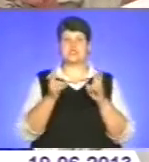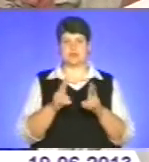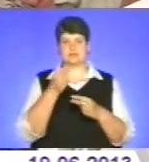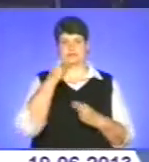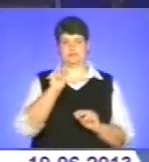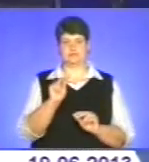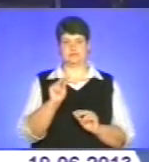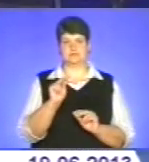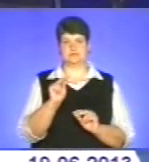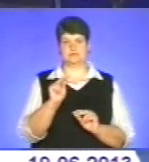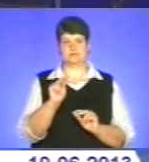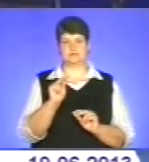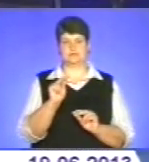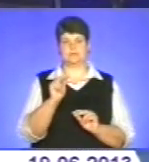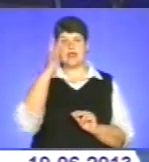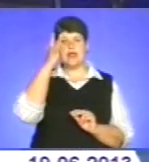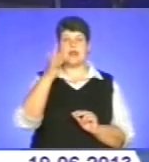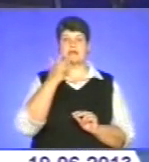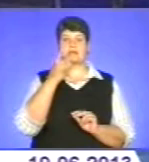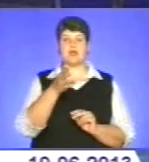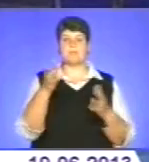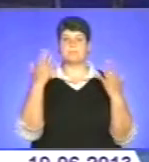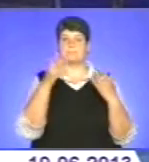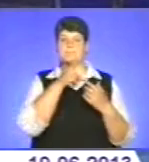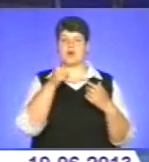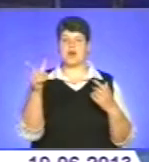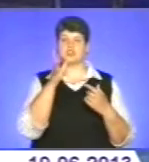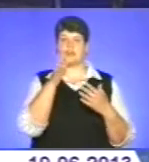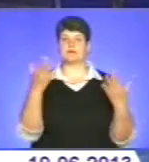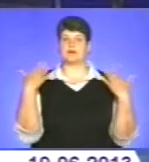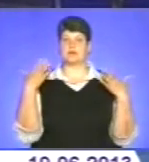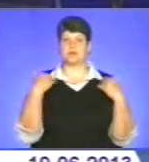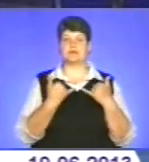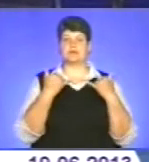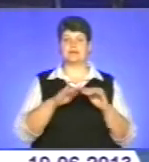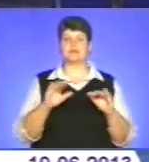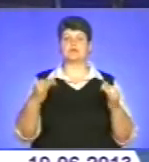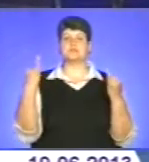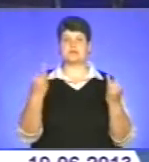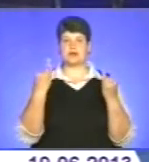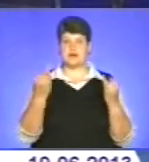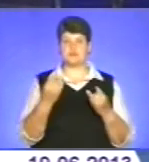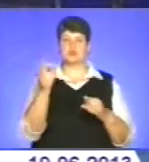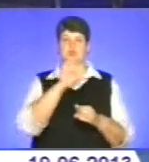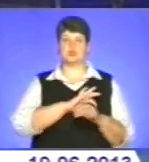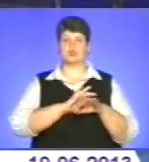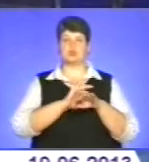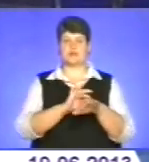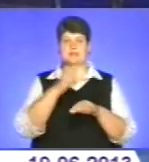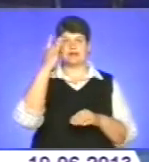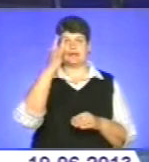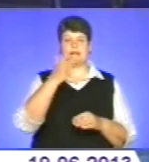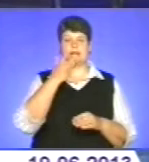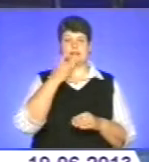ефективно. Літня пора – це час канікул у школярів. Щоб цікаво та з користю провести дозвілля влітку, Тернопільська